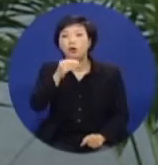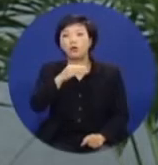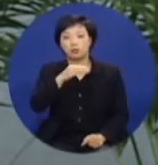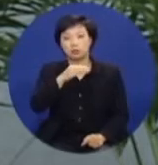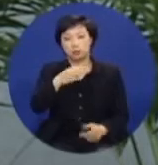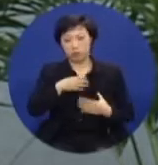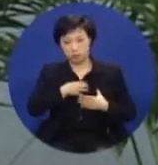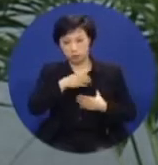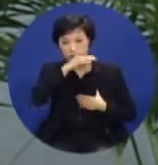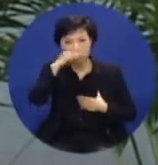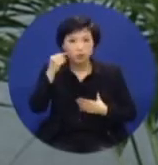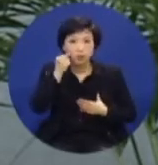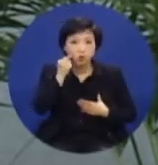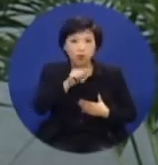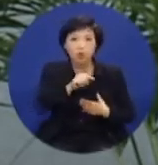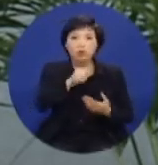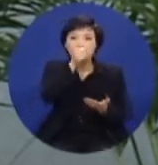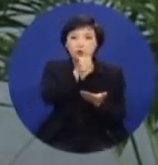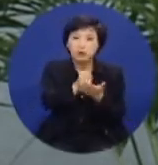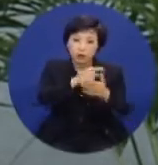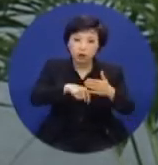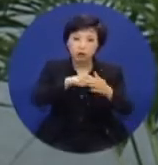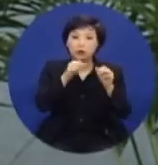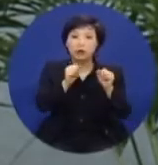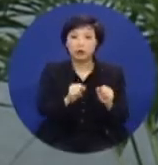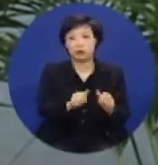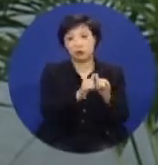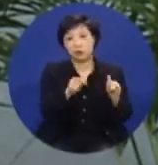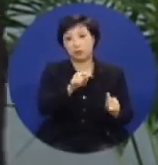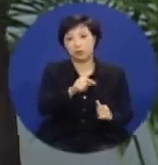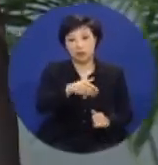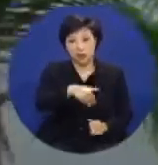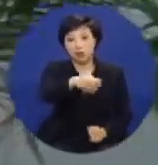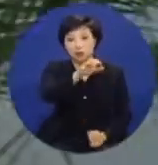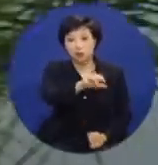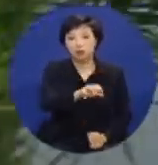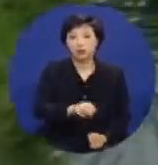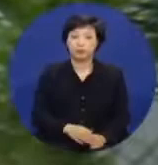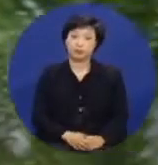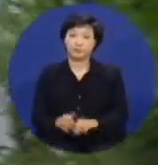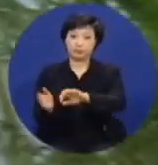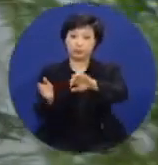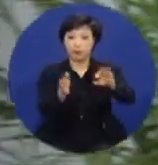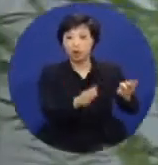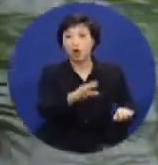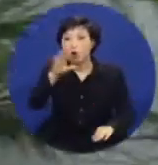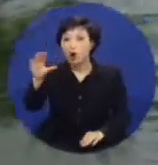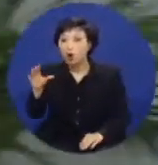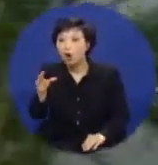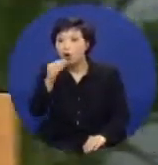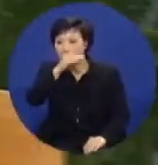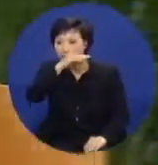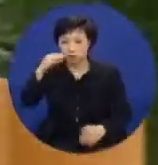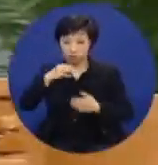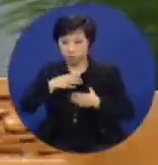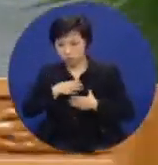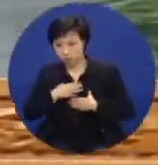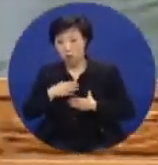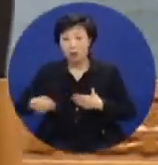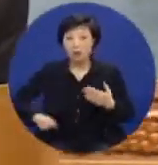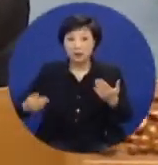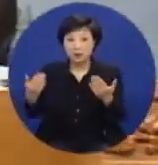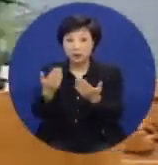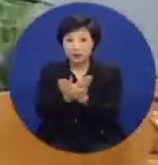못하고 뒤 아래인 사람이 가는 곳이 5 거룩 거룩 연고 나고 회귀